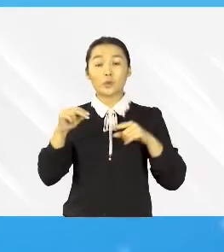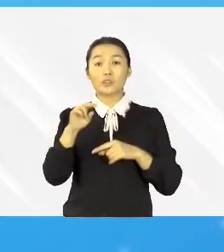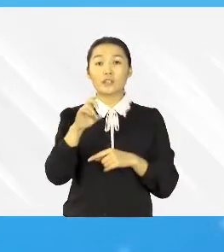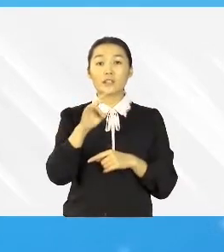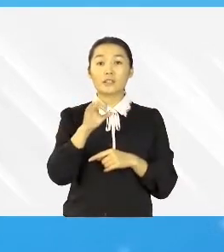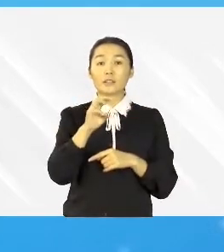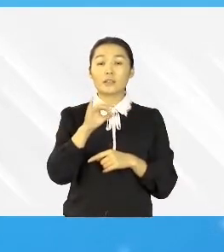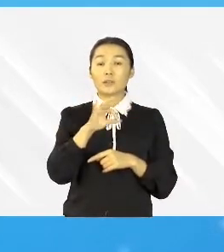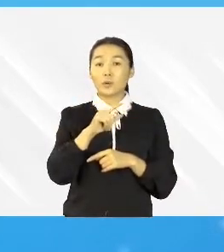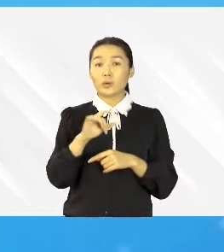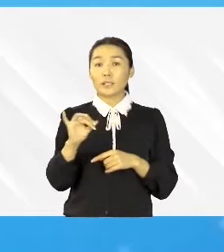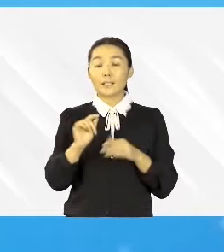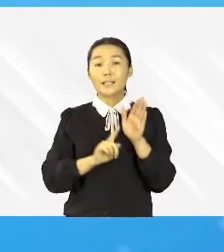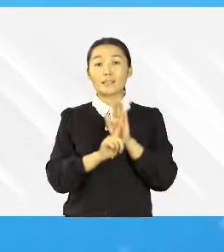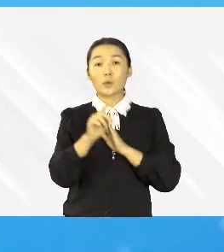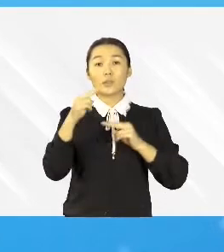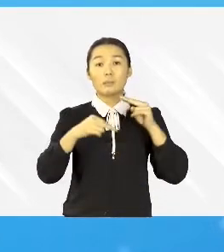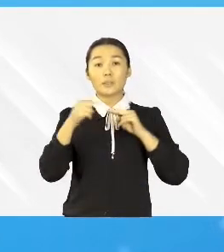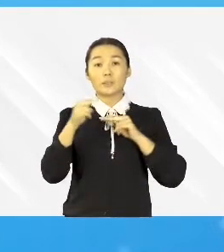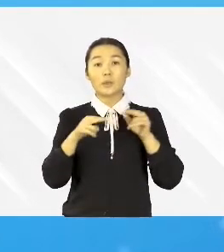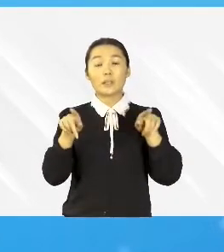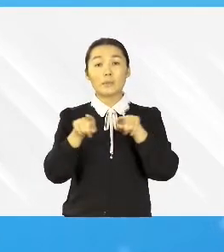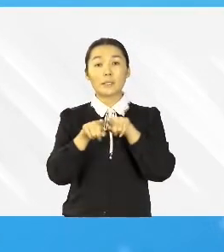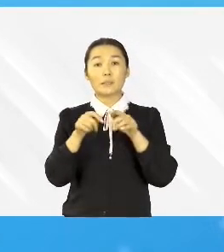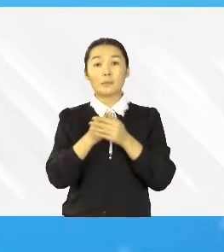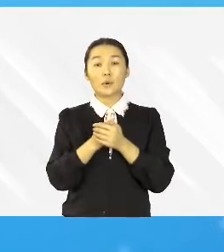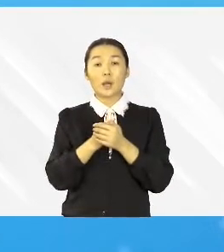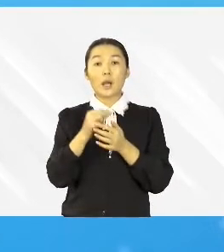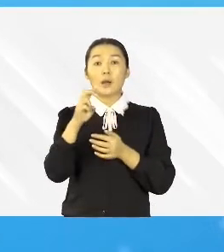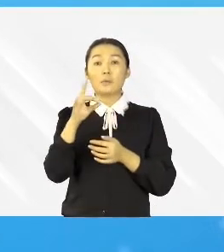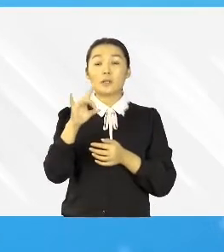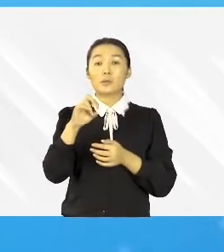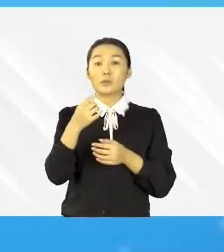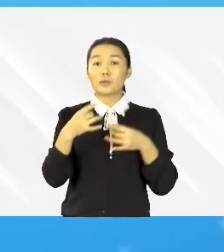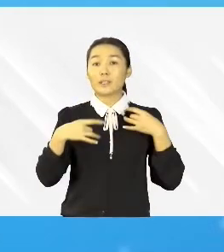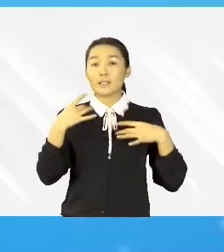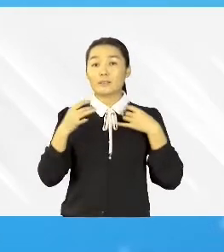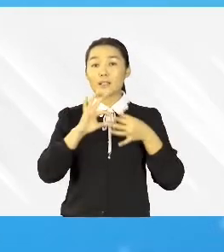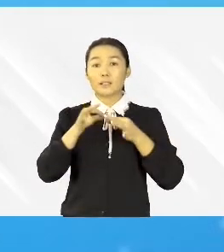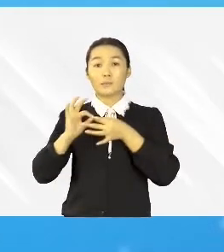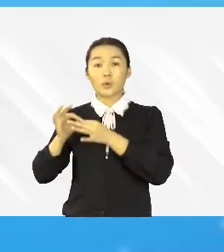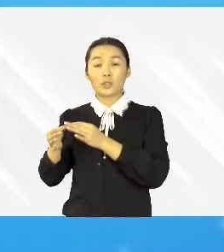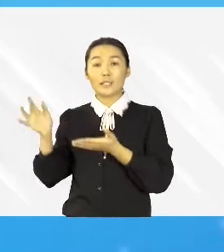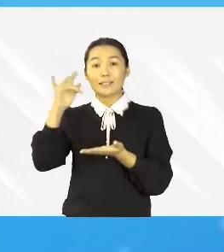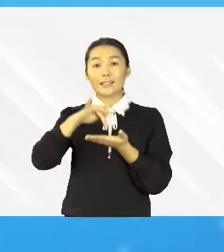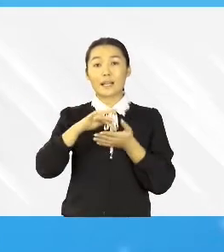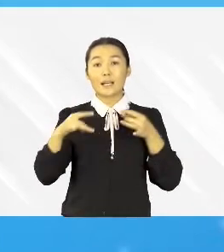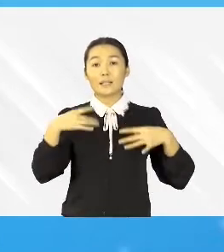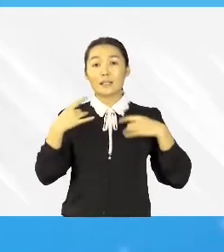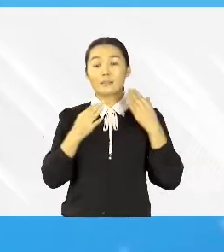членистоногих, исходно построена по типу брюшной нервной цепочки. Центральная нервная система включает головной